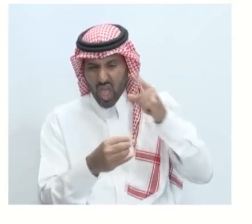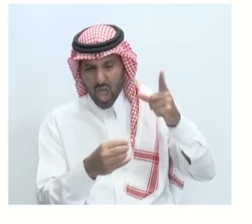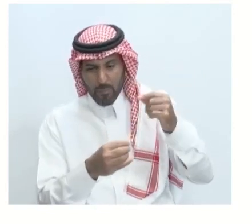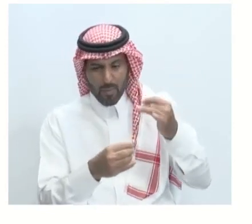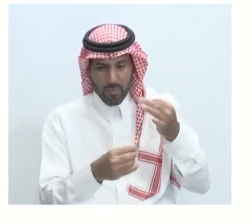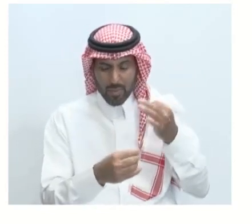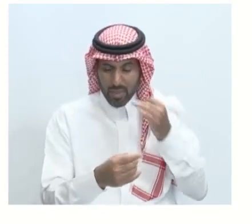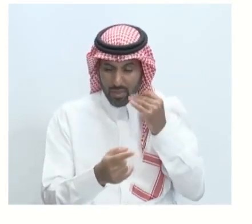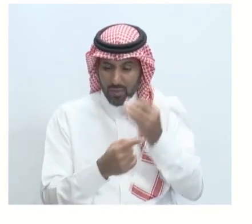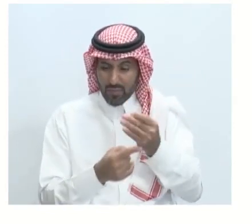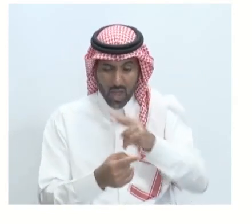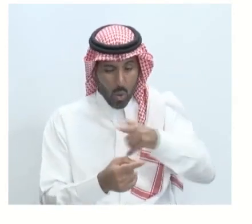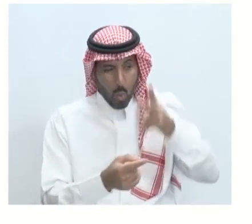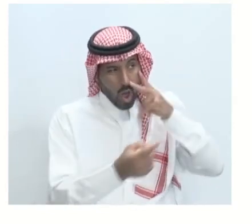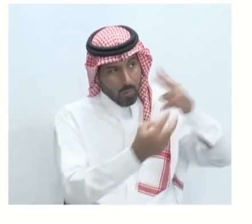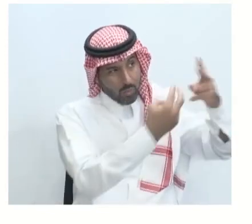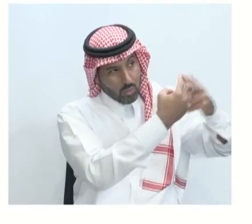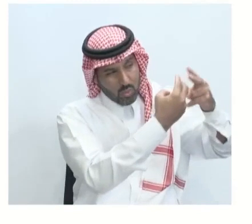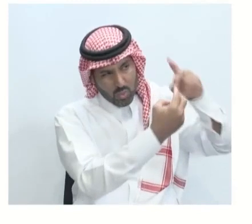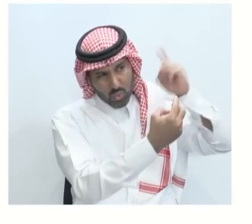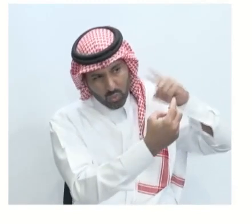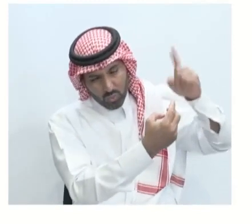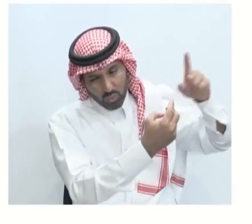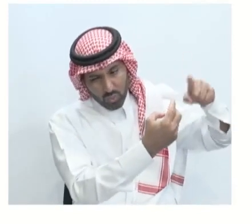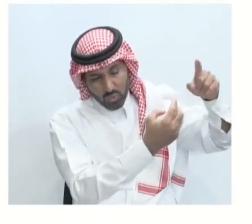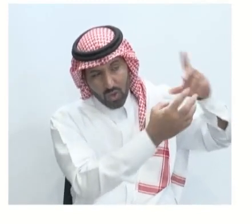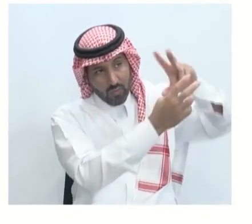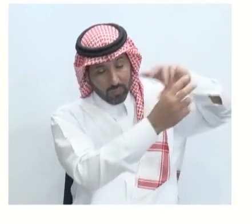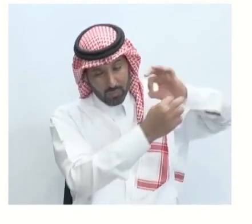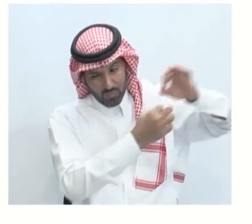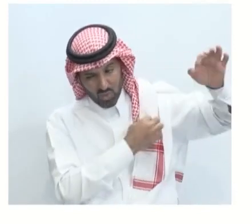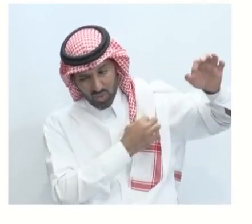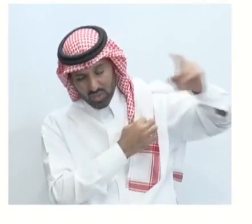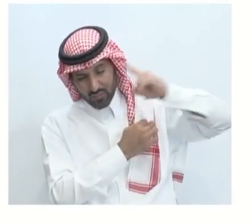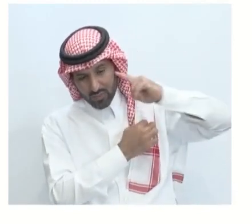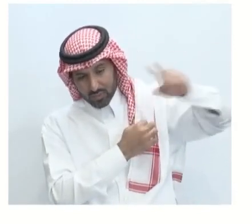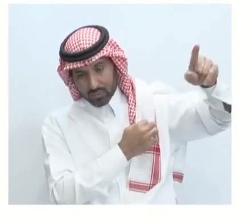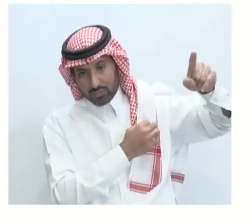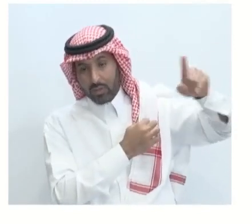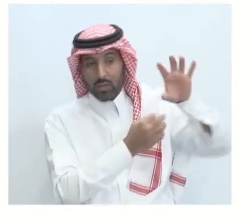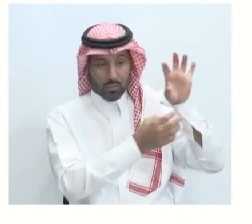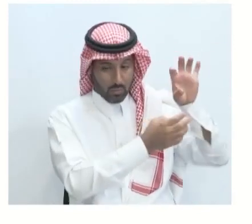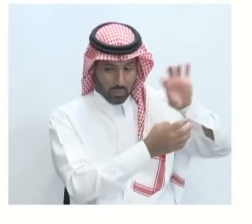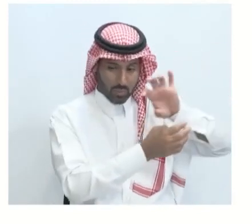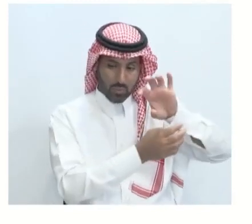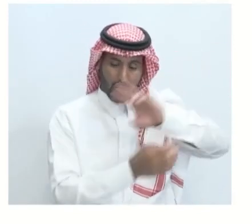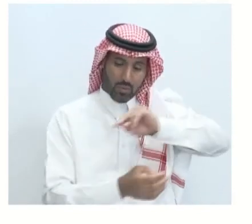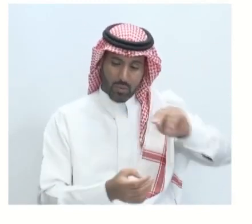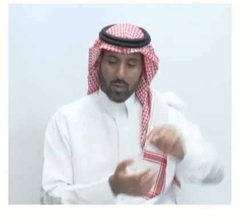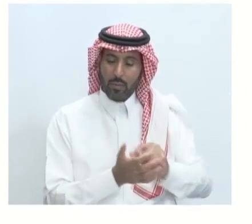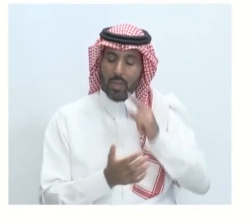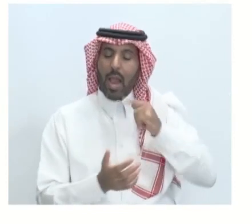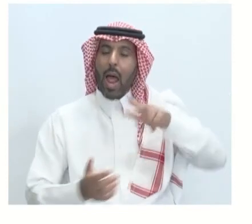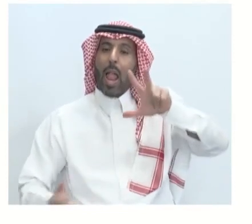من المجرات تشع بصوره قويه في نطاق الاشعه الراديويه مثل ما يعرف ب